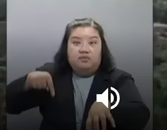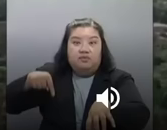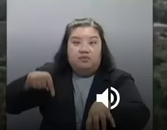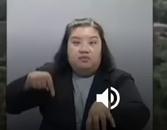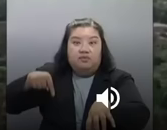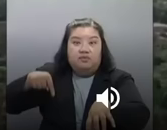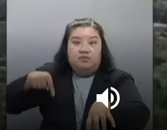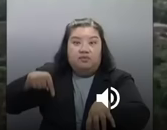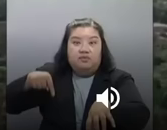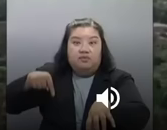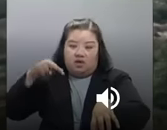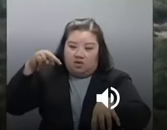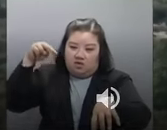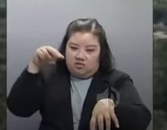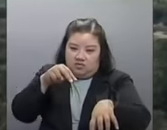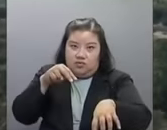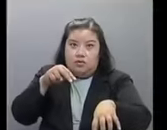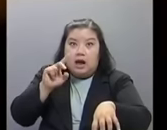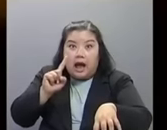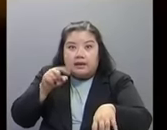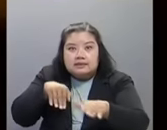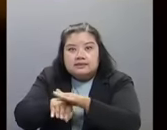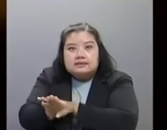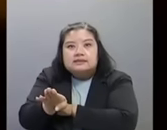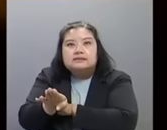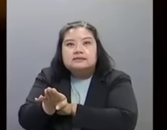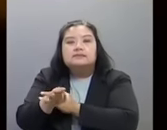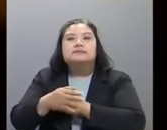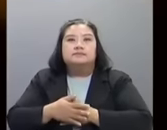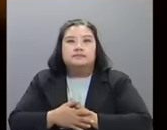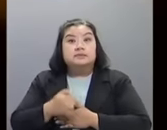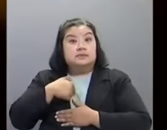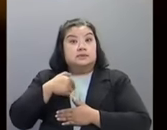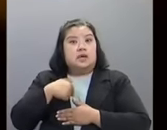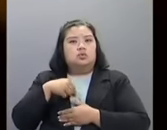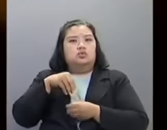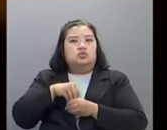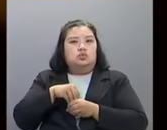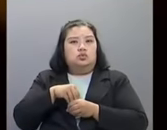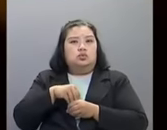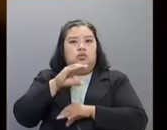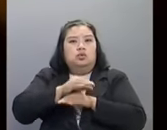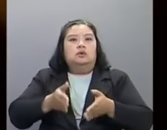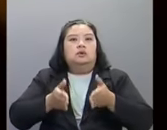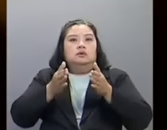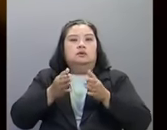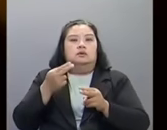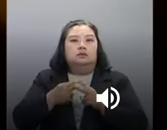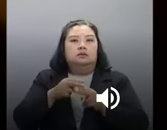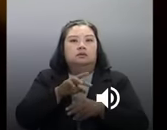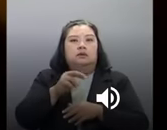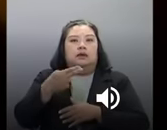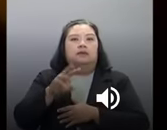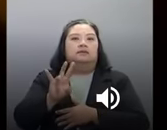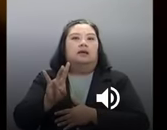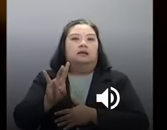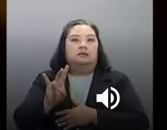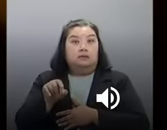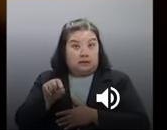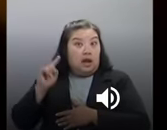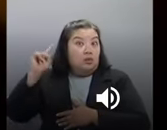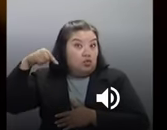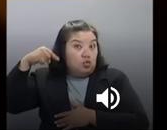จีบทุบเพลิดเลยอะวะ หนี ไปกักตัวที่ตึก H7คือตึกนี ้หญิงไทยที่เคยถูกหลอกไปทำงานขายบริ